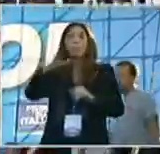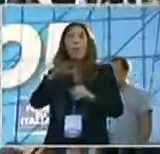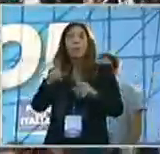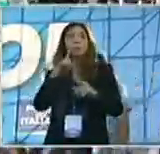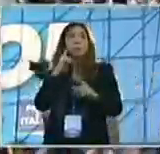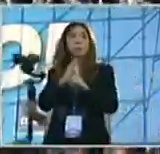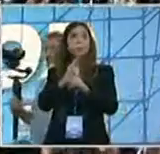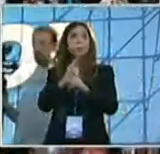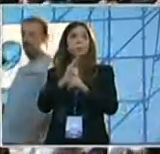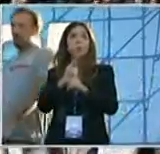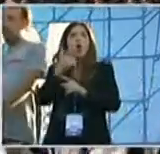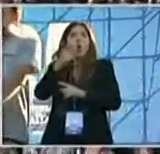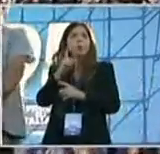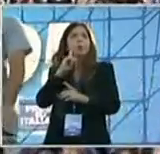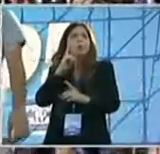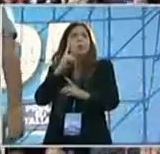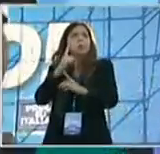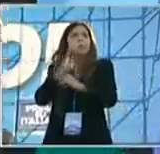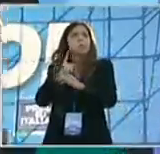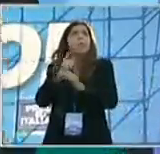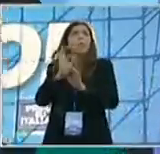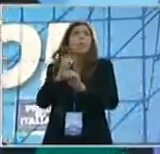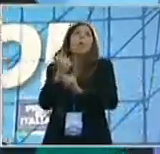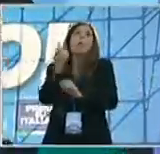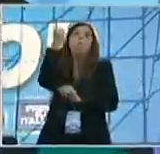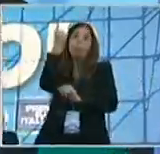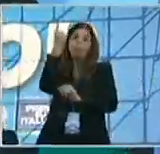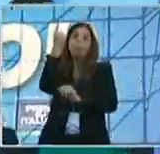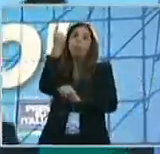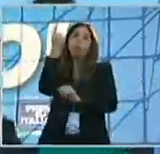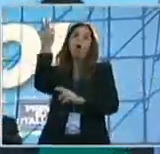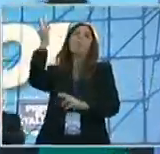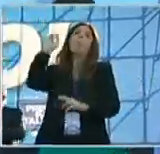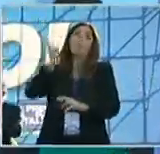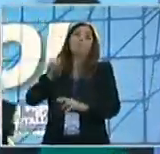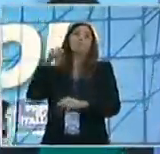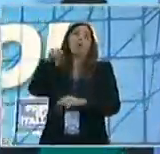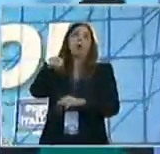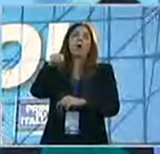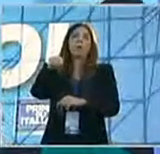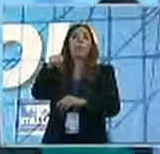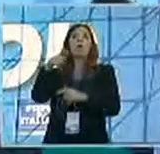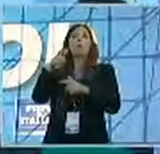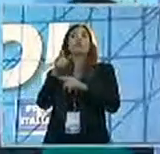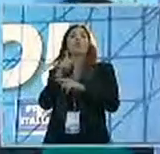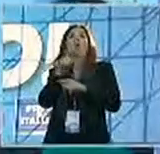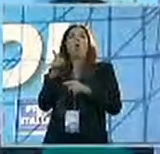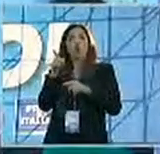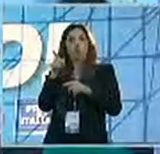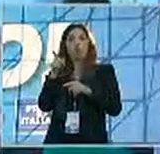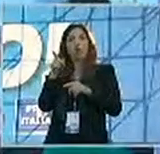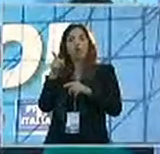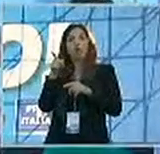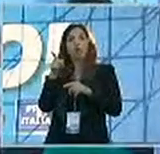gli stessi motivi e per un motivo ancora peggiore, perché loro alla